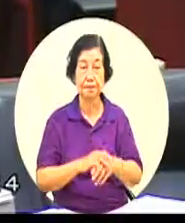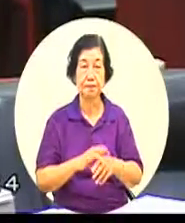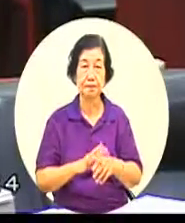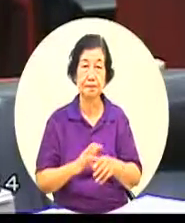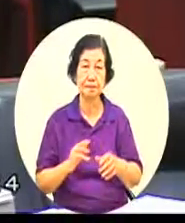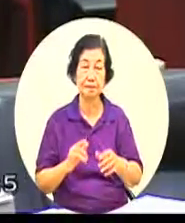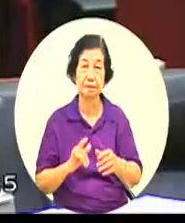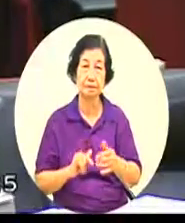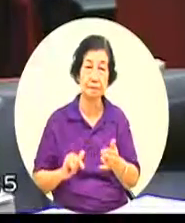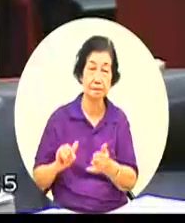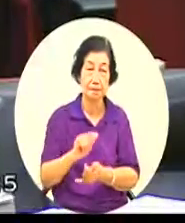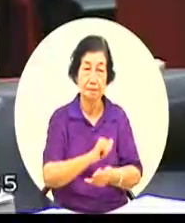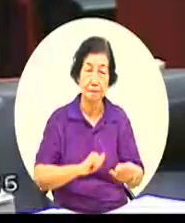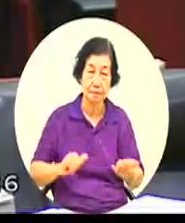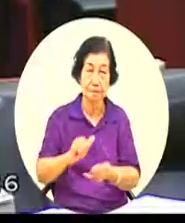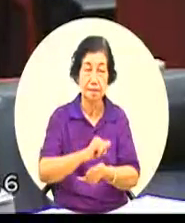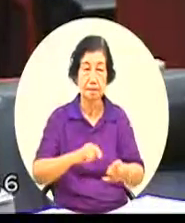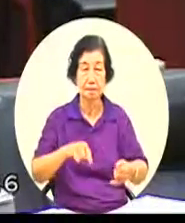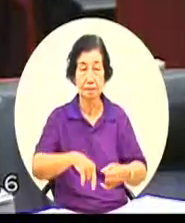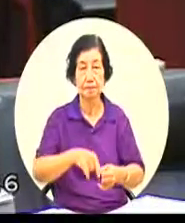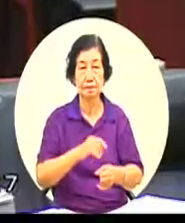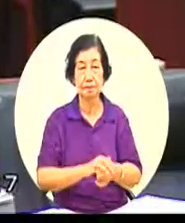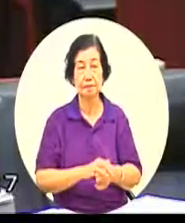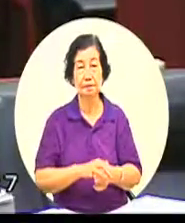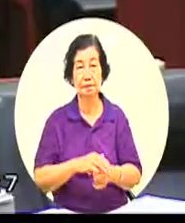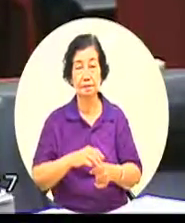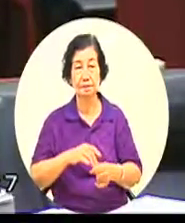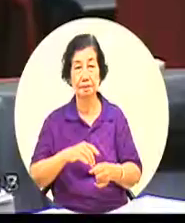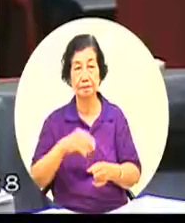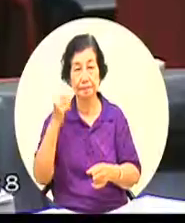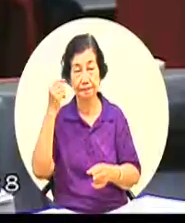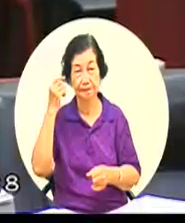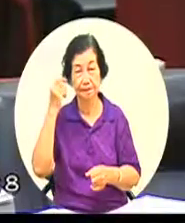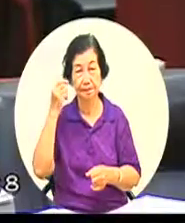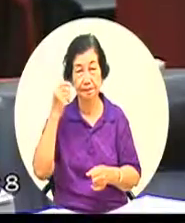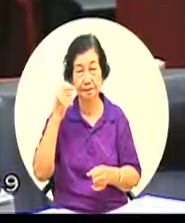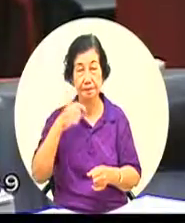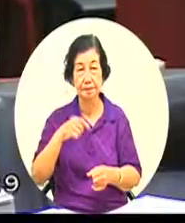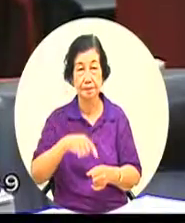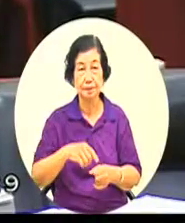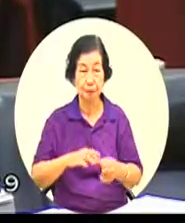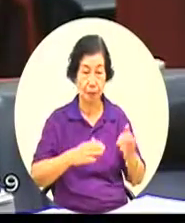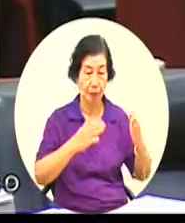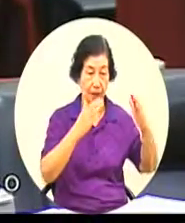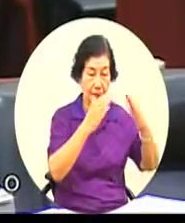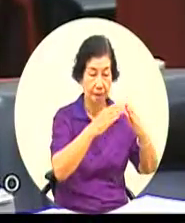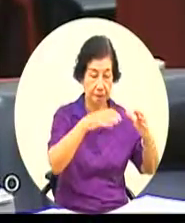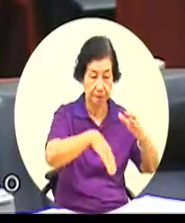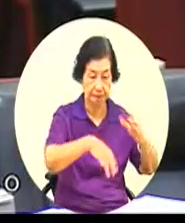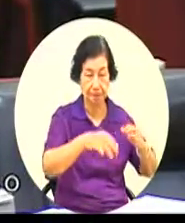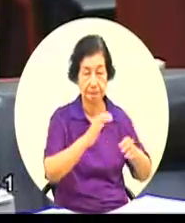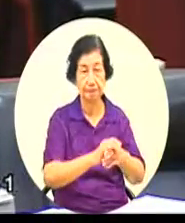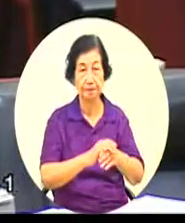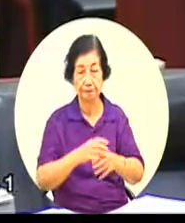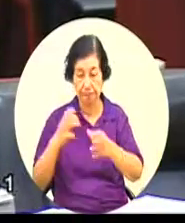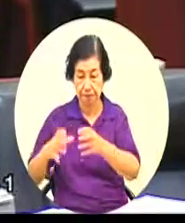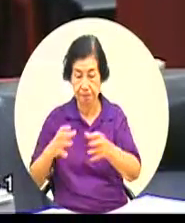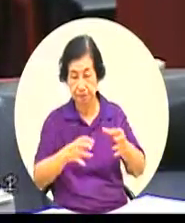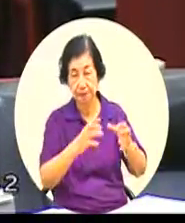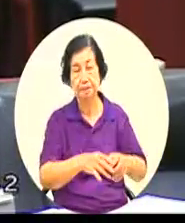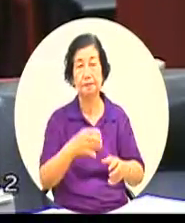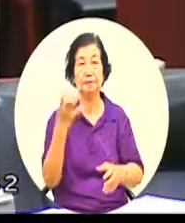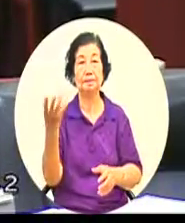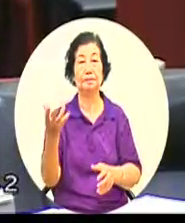啊，人市内通通有这种设备，我们为什么没有啦？